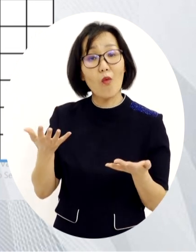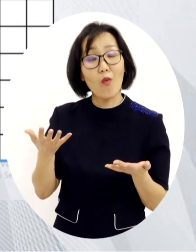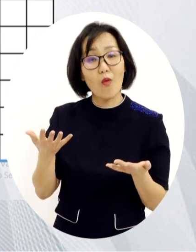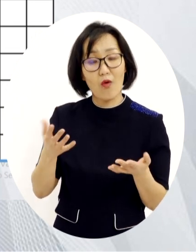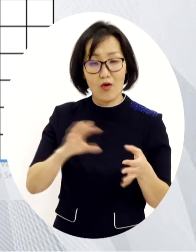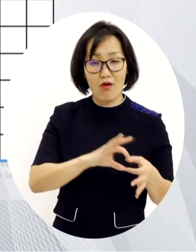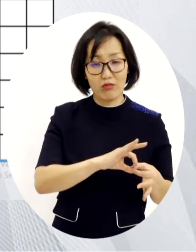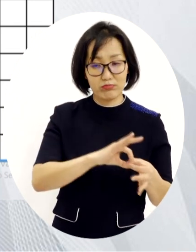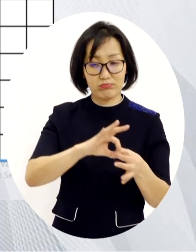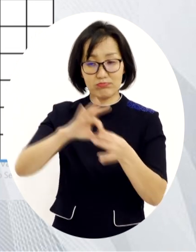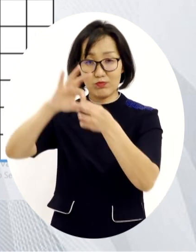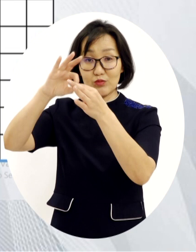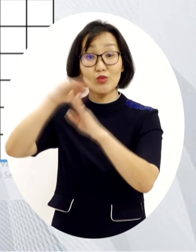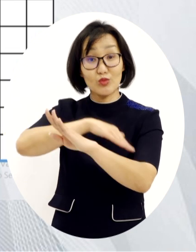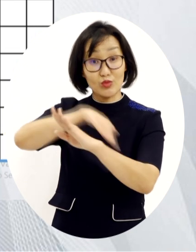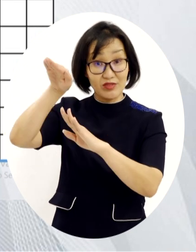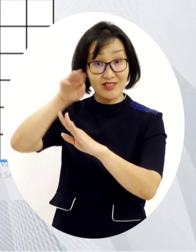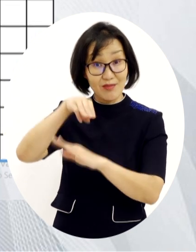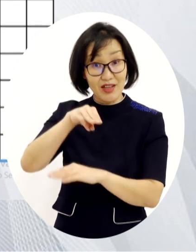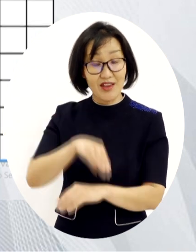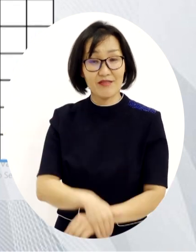Тэмдэглэсэн цэгүүдэд холбоно.